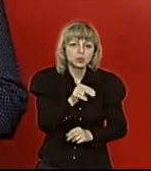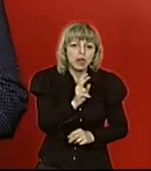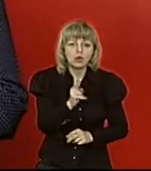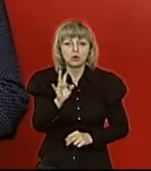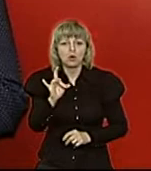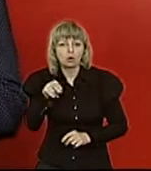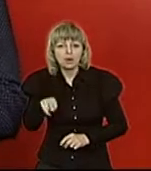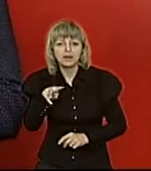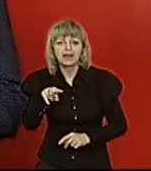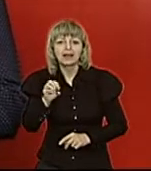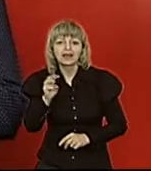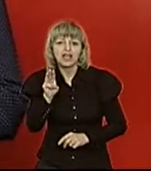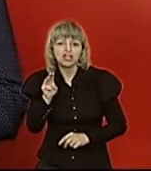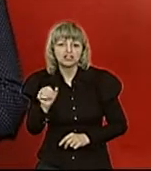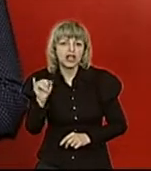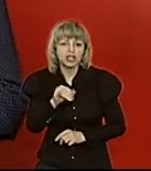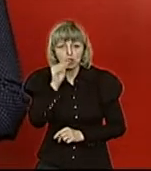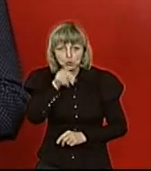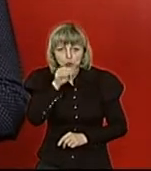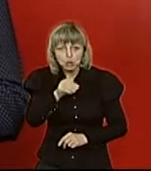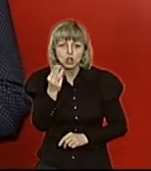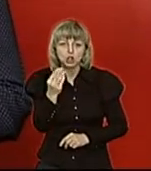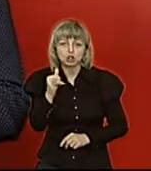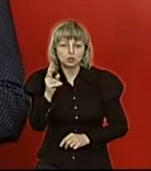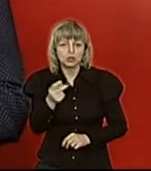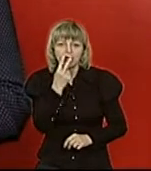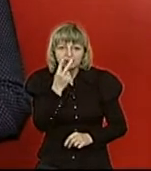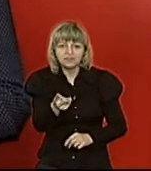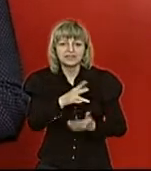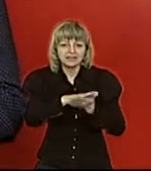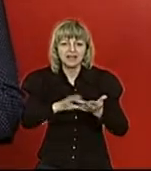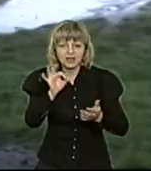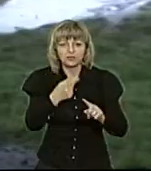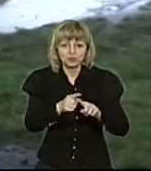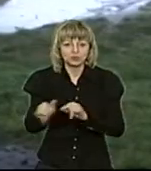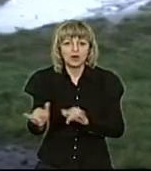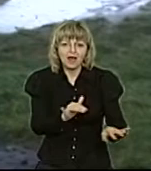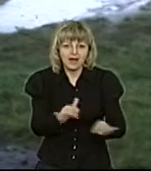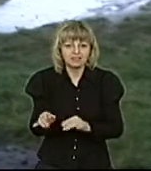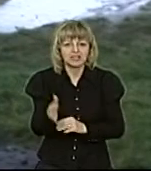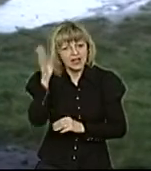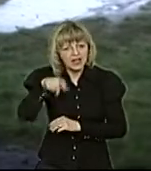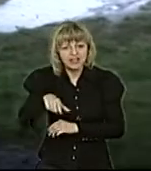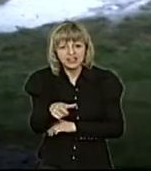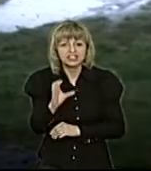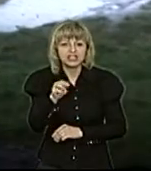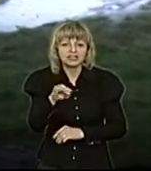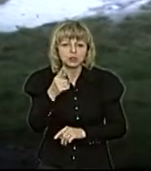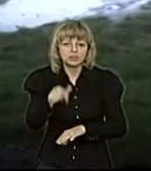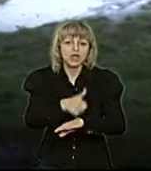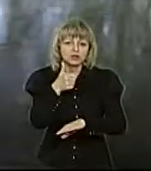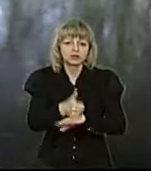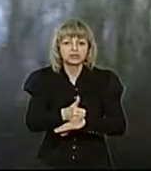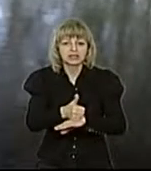коропа, лища і щуки. Детальніше про акцію дивіться у відео. Річка Стир – одна з основних водойм